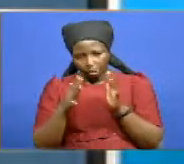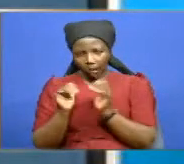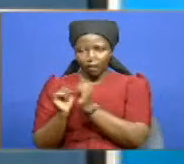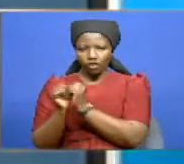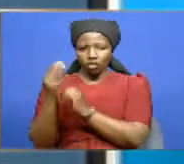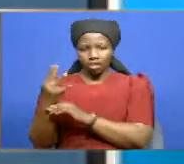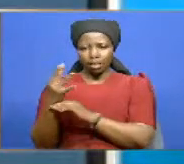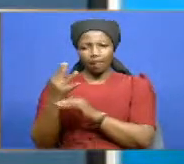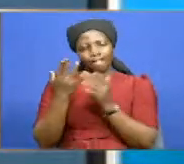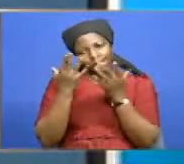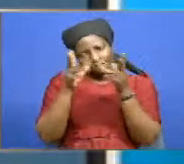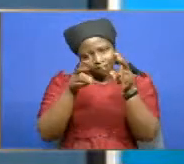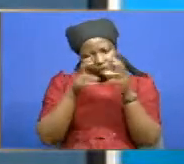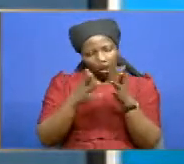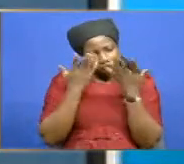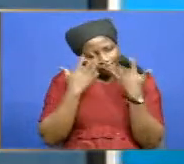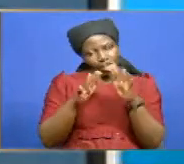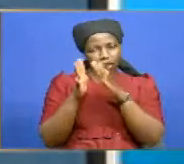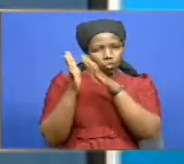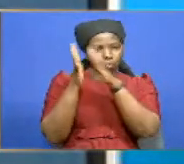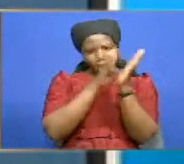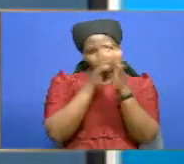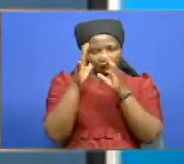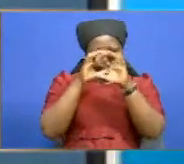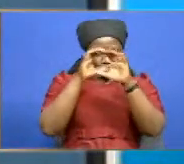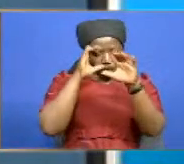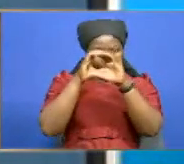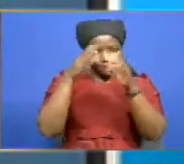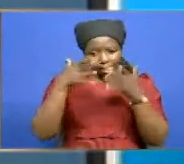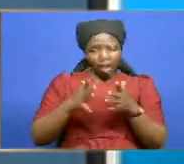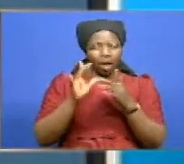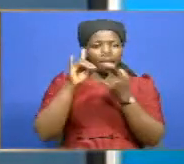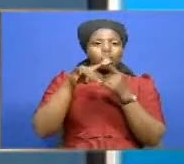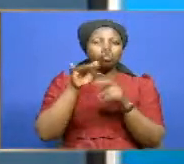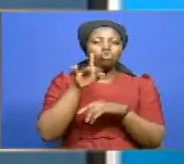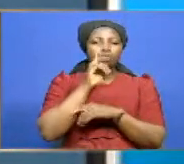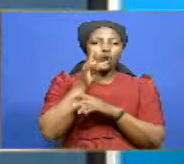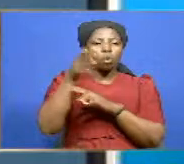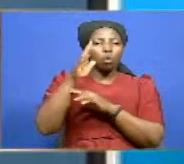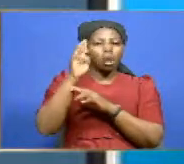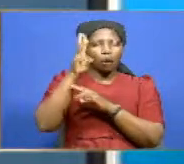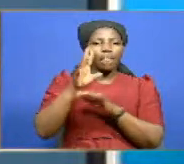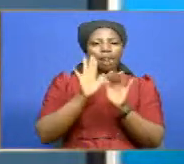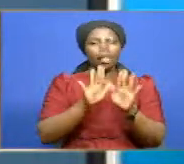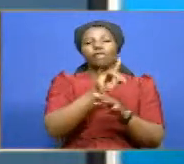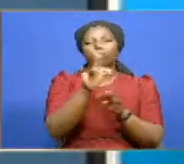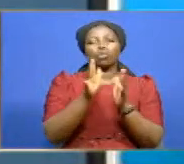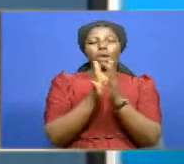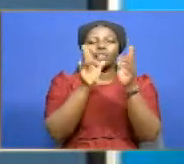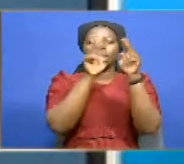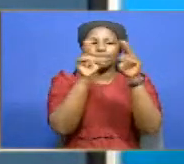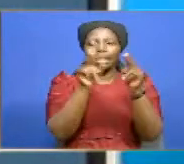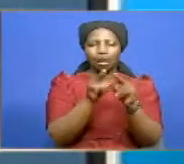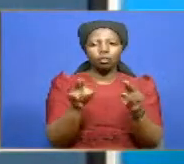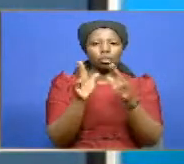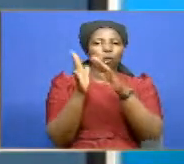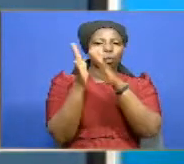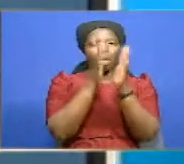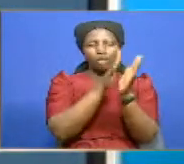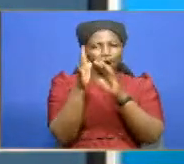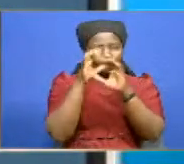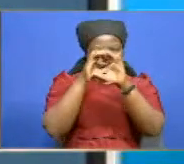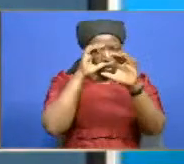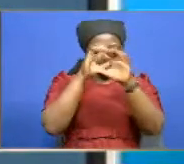Na mtazamaji, nimehitimisha utabiri wa hali ya hewa kwa sasa. Hadi kesho inshallah, na kuacha na utabiri wa hali ya hewa katika ngazi